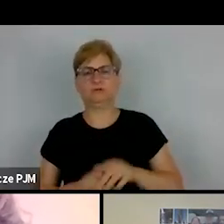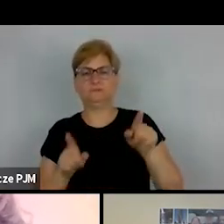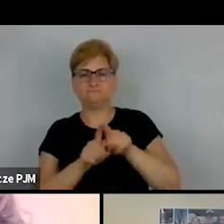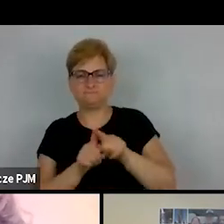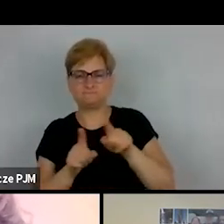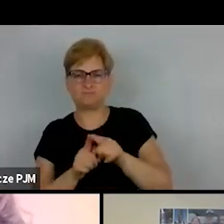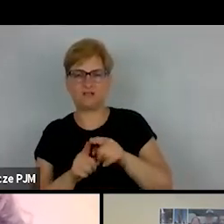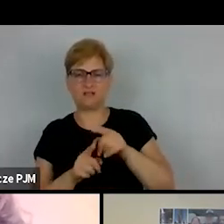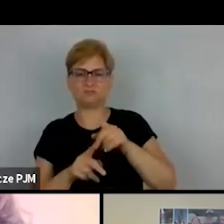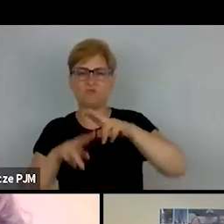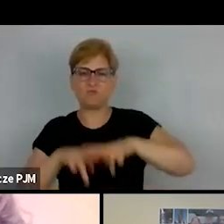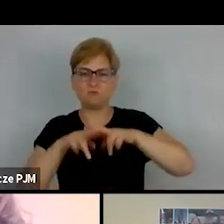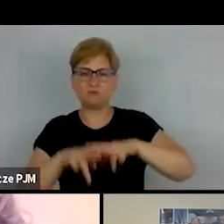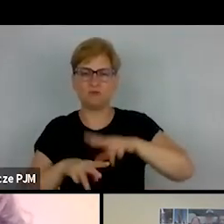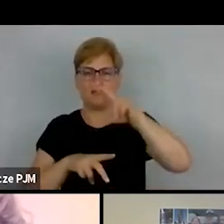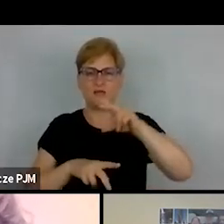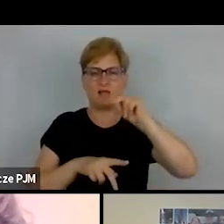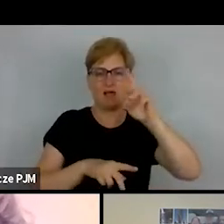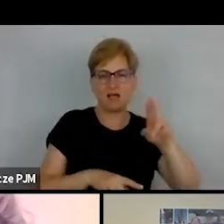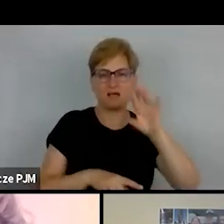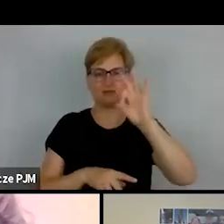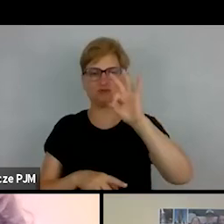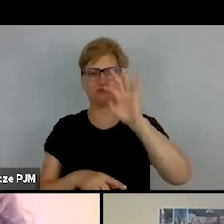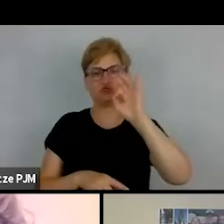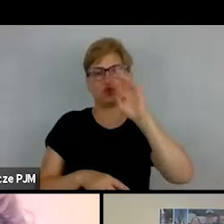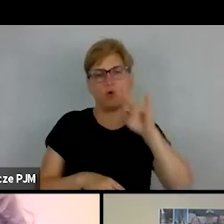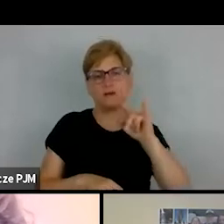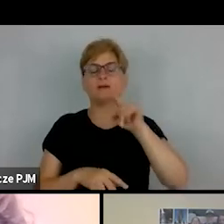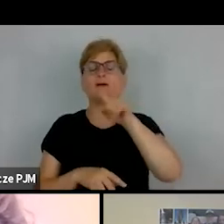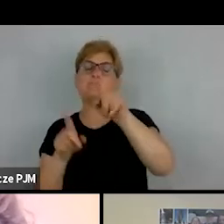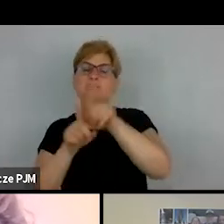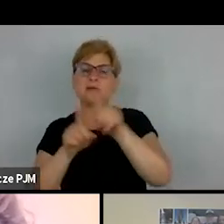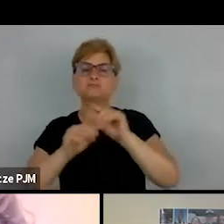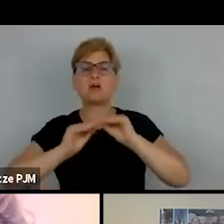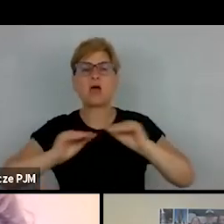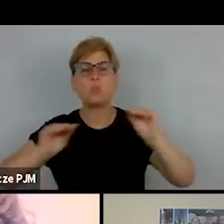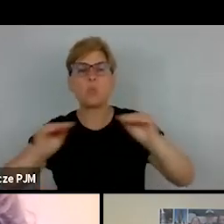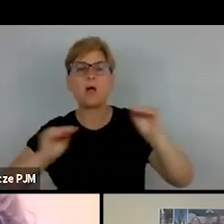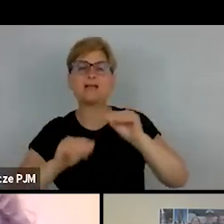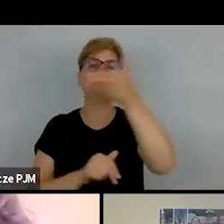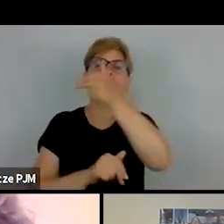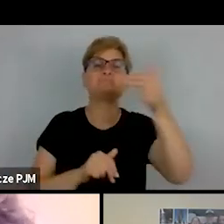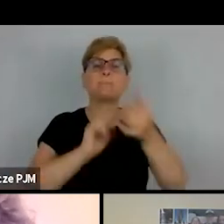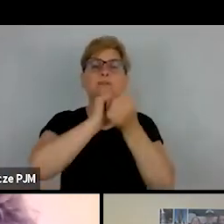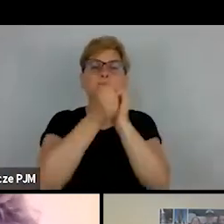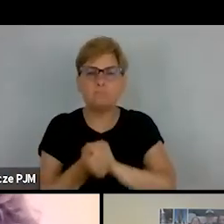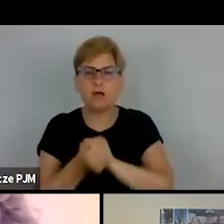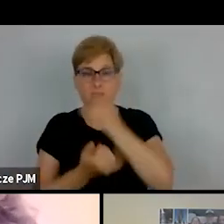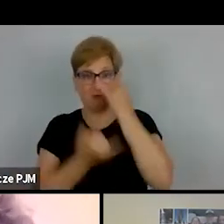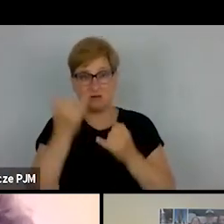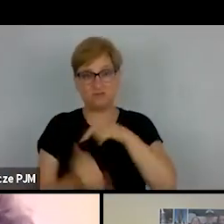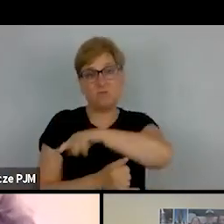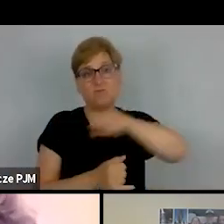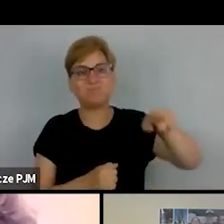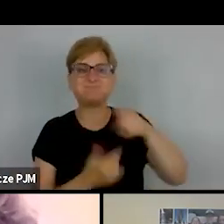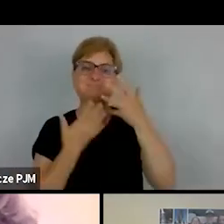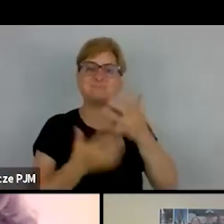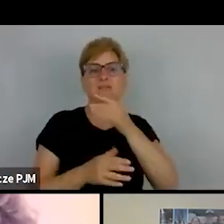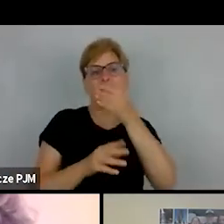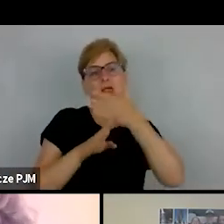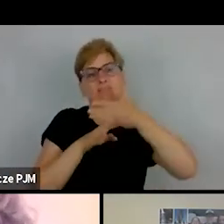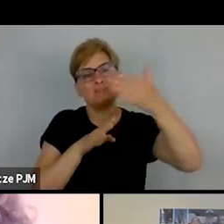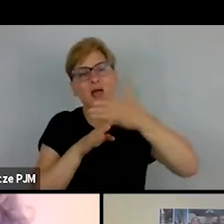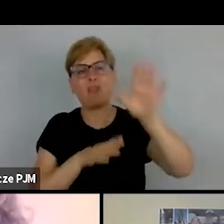Herstory oraz SZTAMA w edukacji na rzecz zmiany. Jeśli chcecie dalej obserwować i śledzić